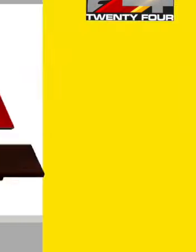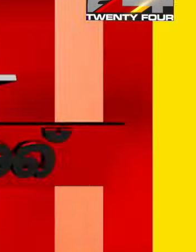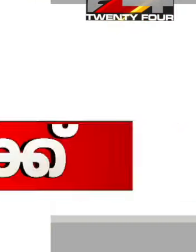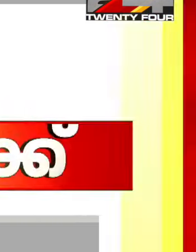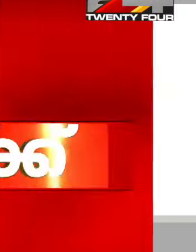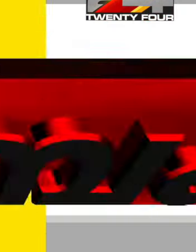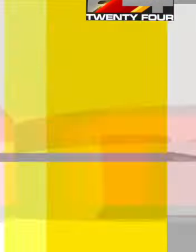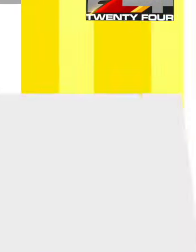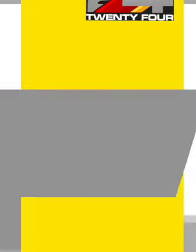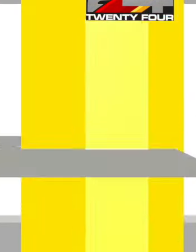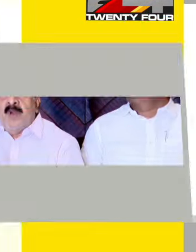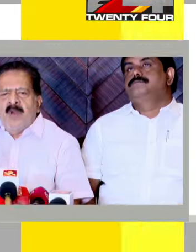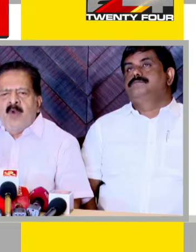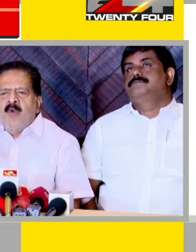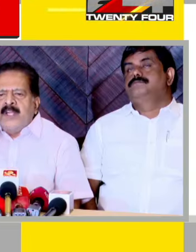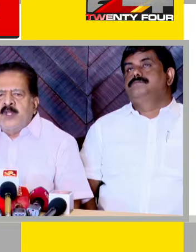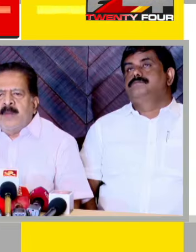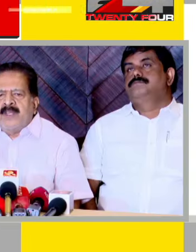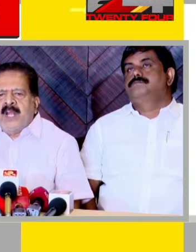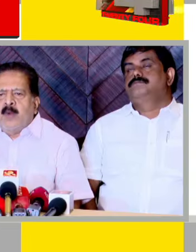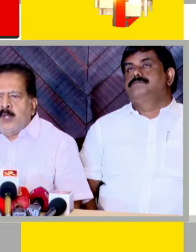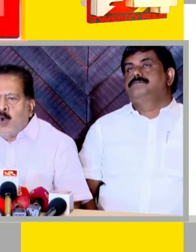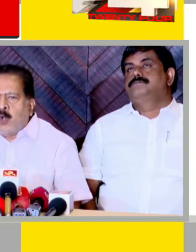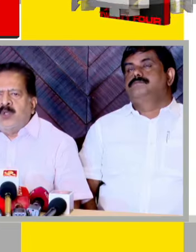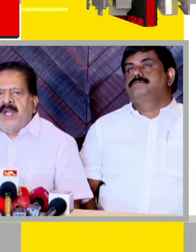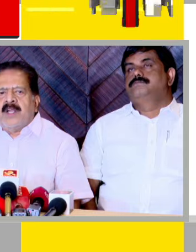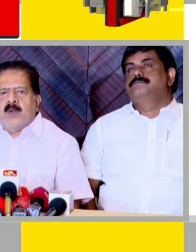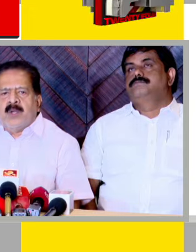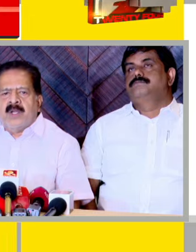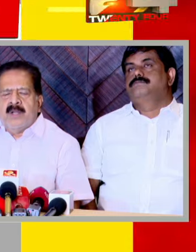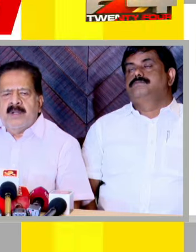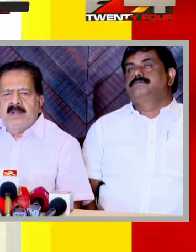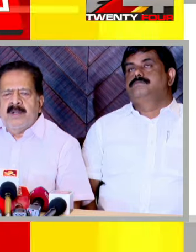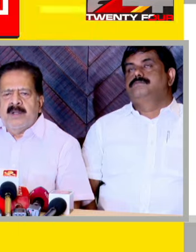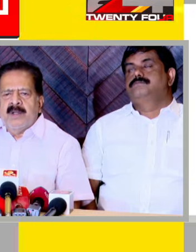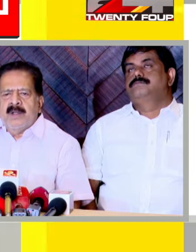മന്ത്രിയും മുഖ്യമന്ത്രിയും വൈദ്യുതി മന്ത്രിയെ ഒരു നോക്കുകുത്തിയാക്കിക്കൊണ്ട്